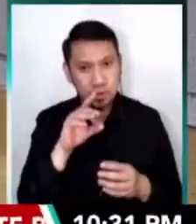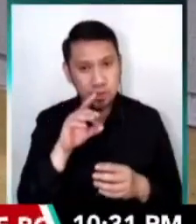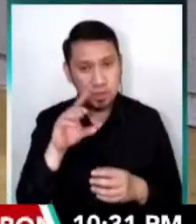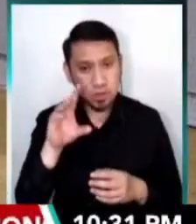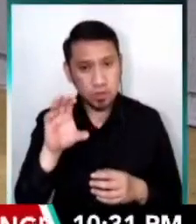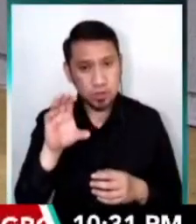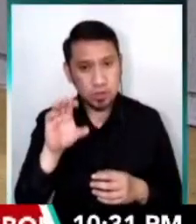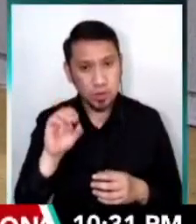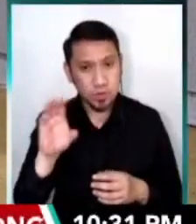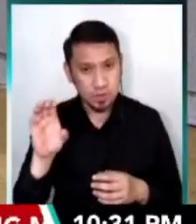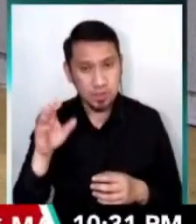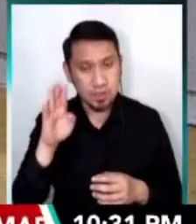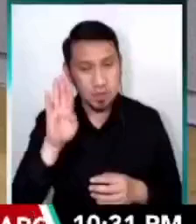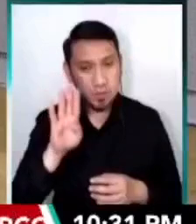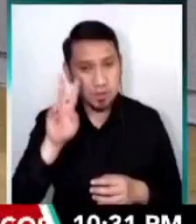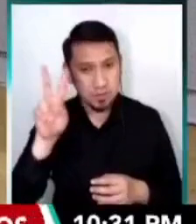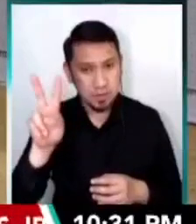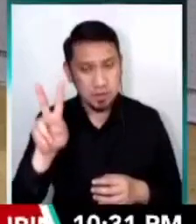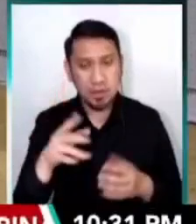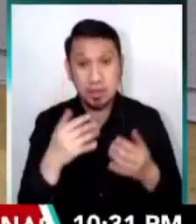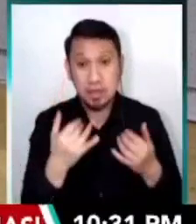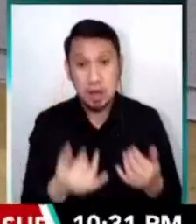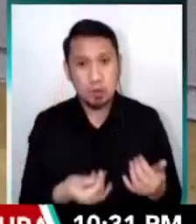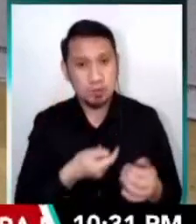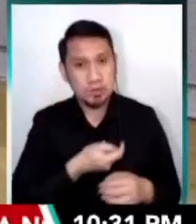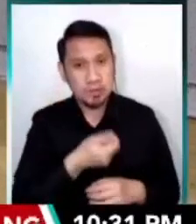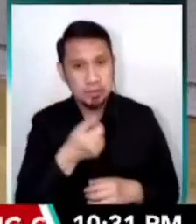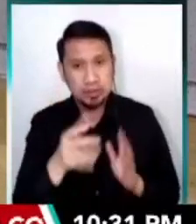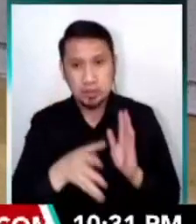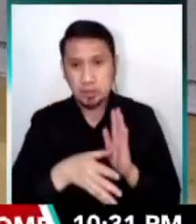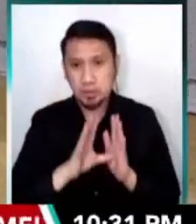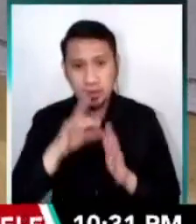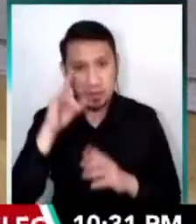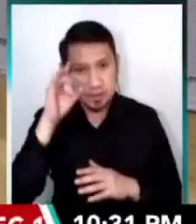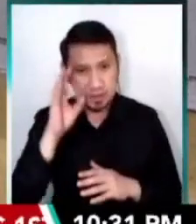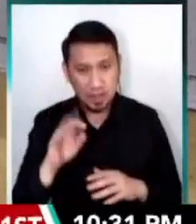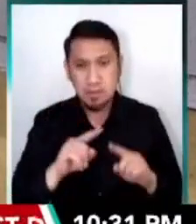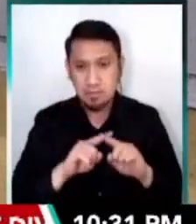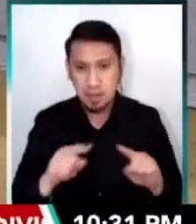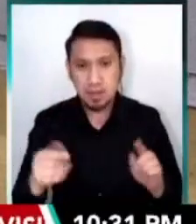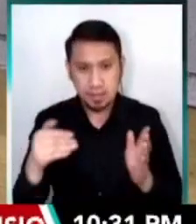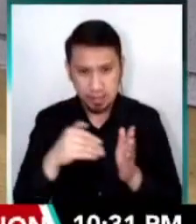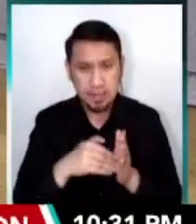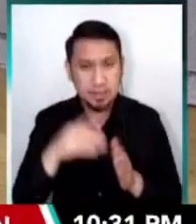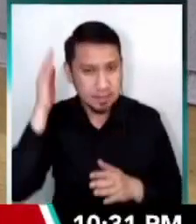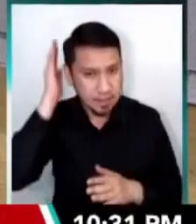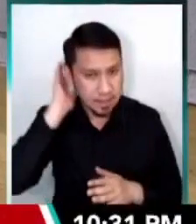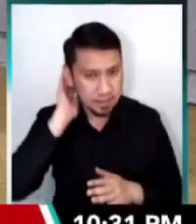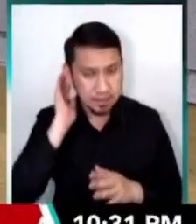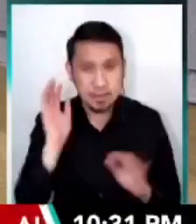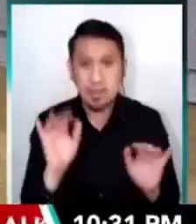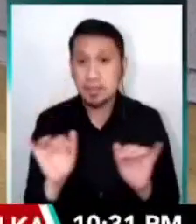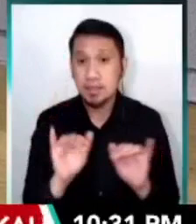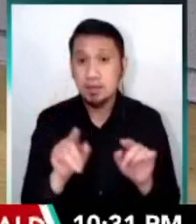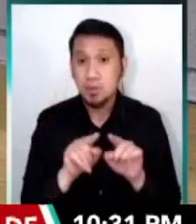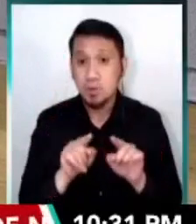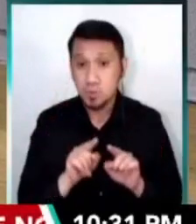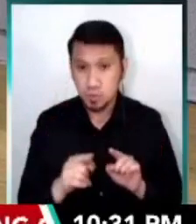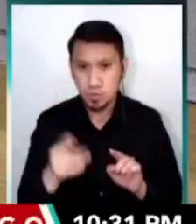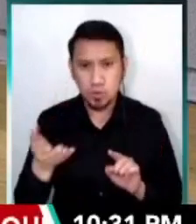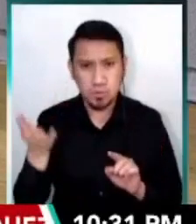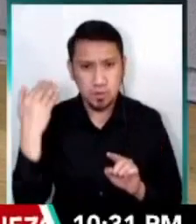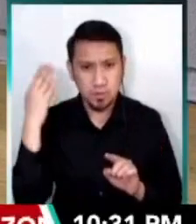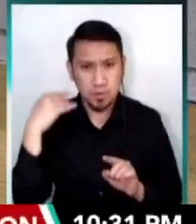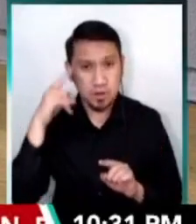case laban kay presidential candidate Bongbong Marcos. Gaya ng mga naunang desisyon sa ibang disqualification case, sinabi ng